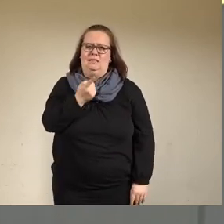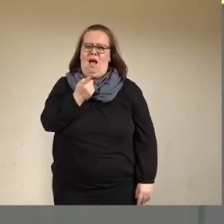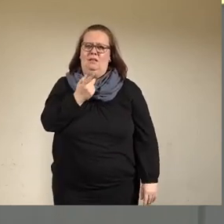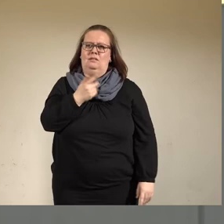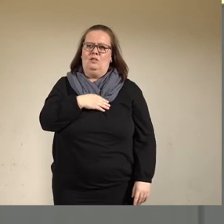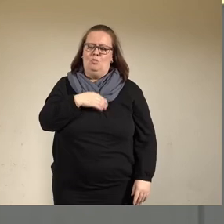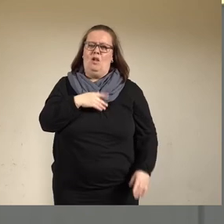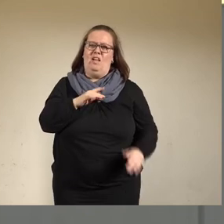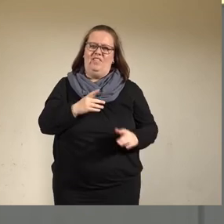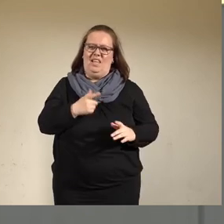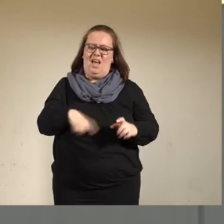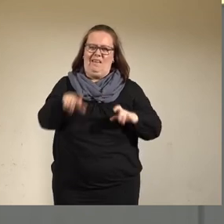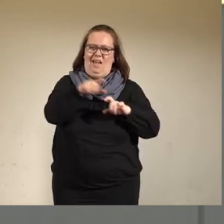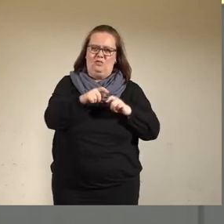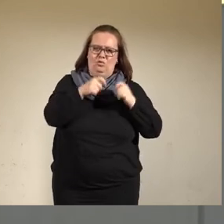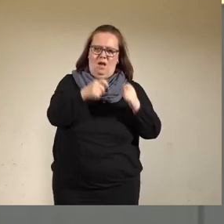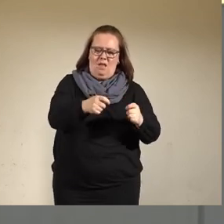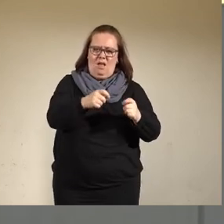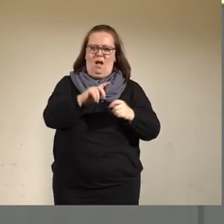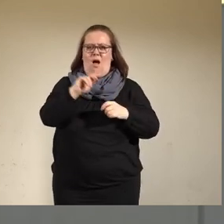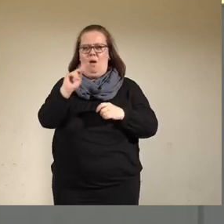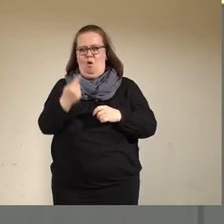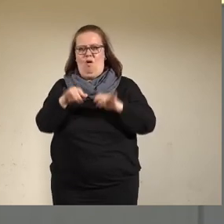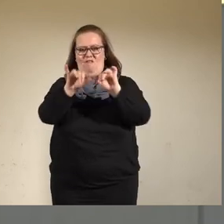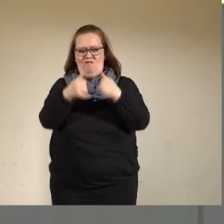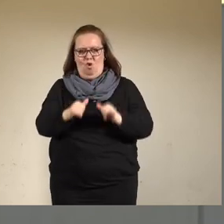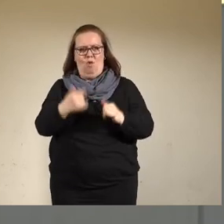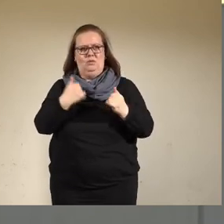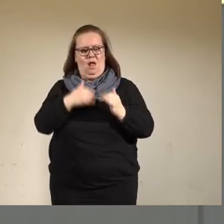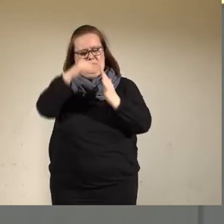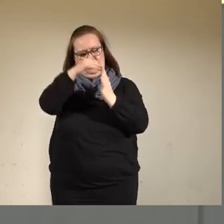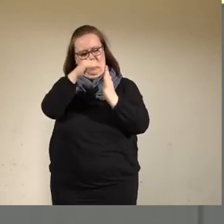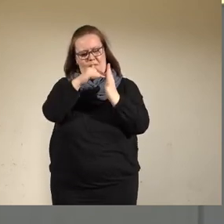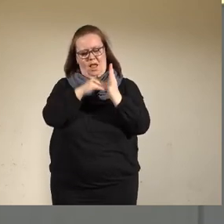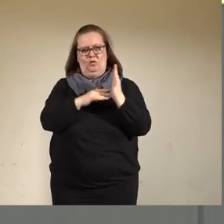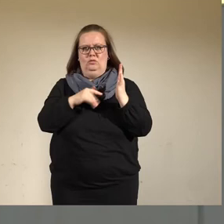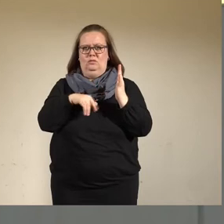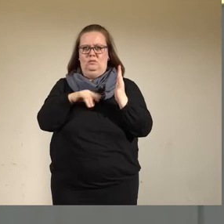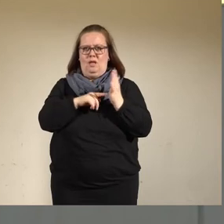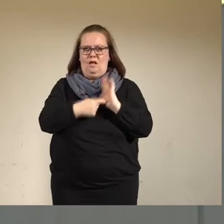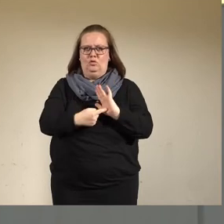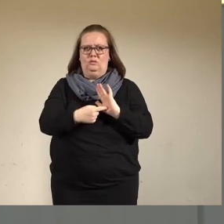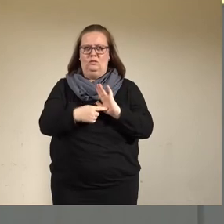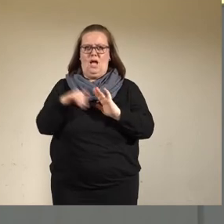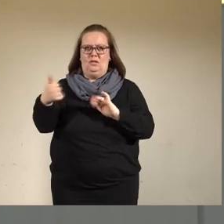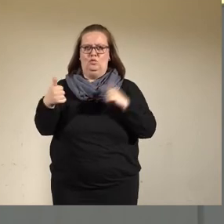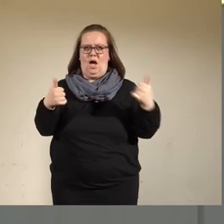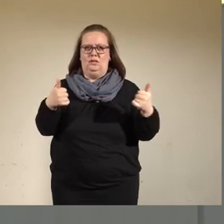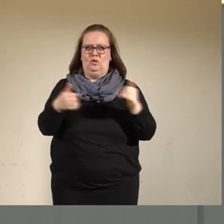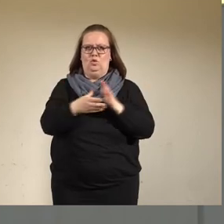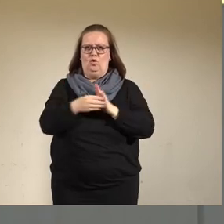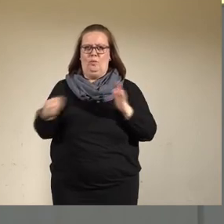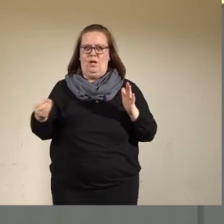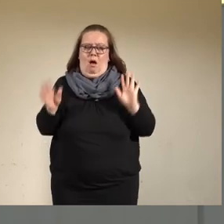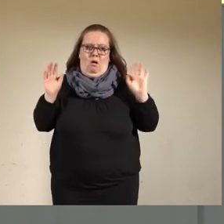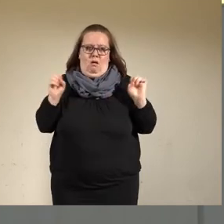sowohl in der Form des Ergänzungsantrages als auch in der Form, wie Sie das tabellarisch dargestellt haben, 1:1 kopiert. Aber sei